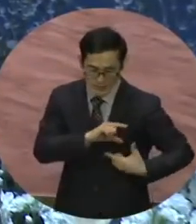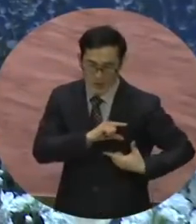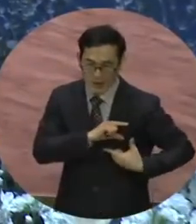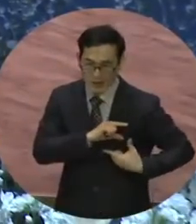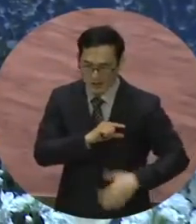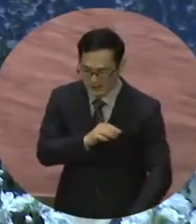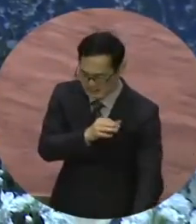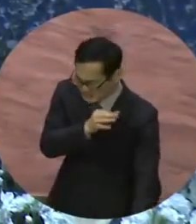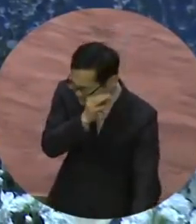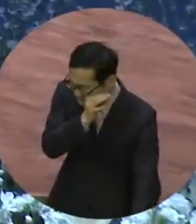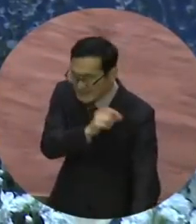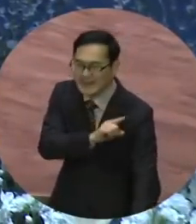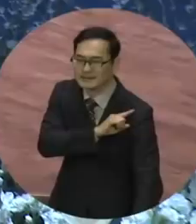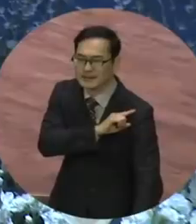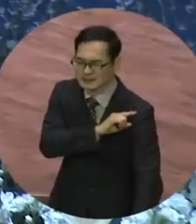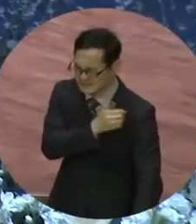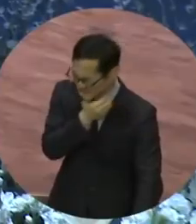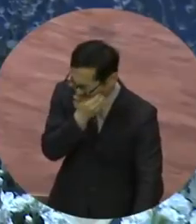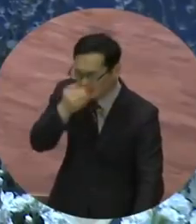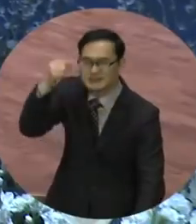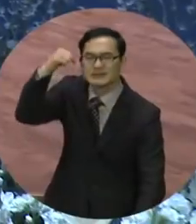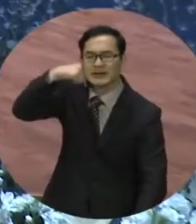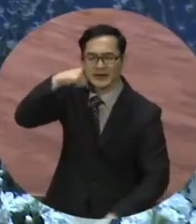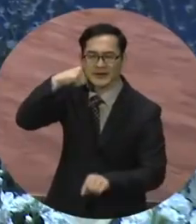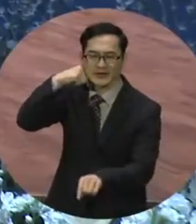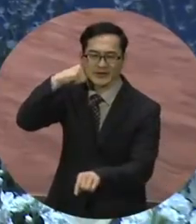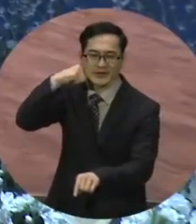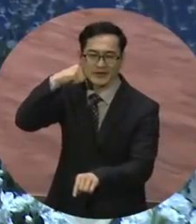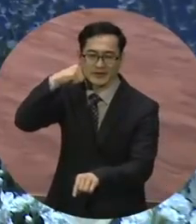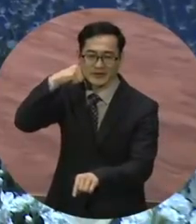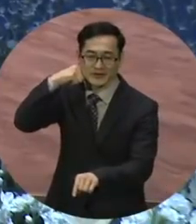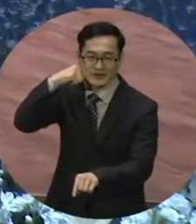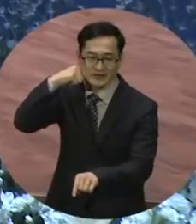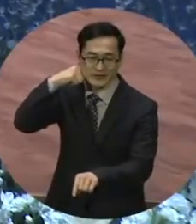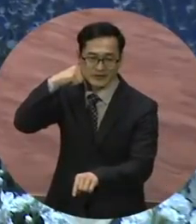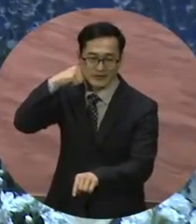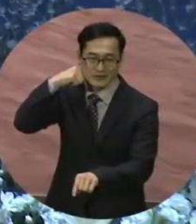그것이 최고 창피한 거예요. 좀 수준이 다르지요.